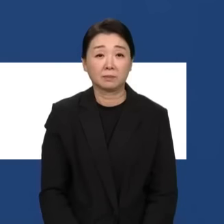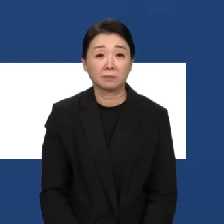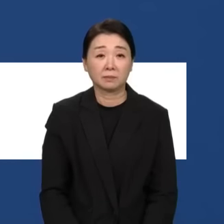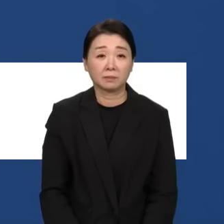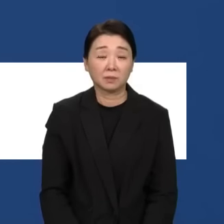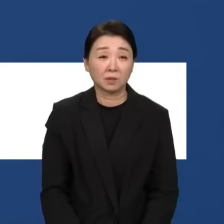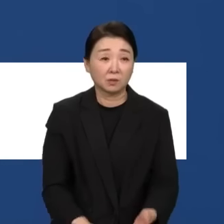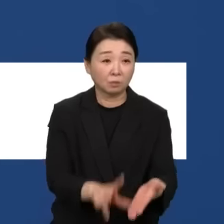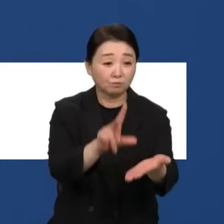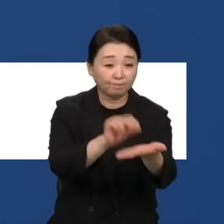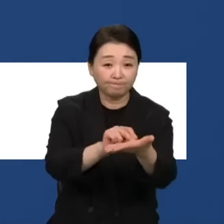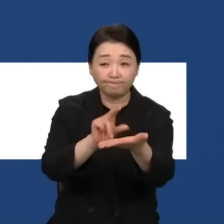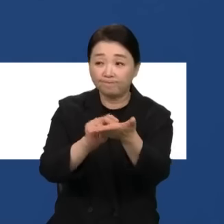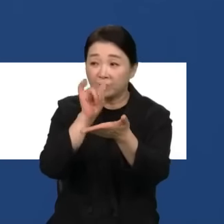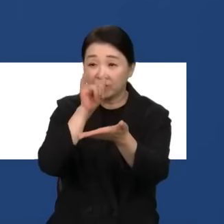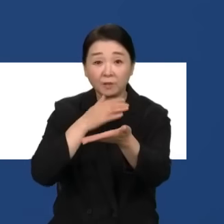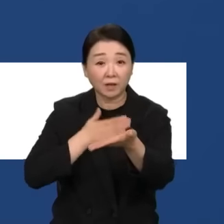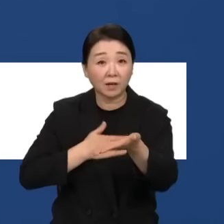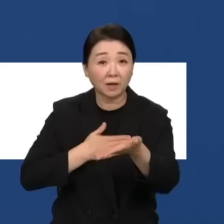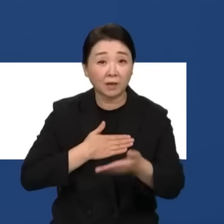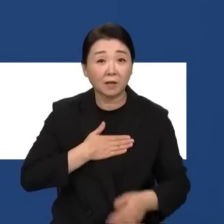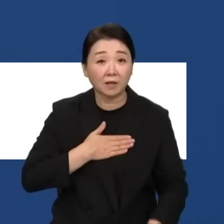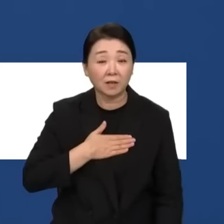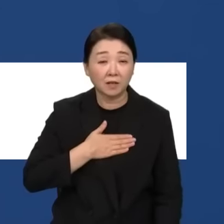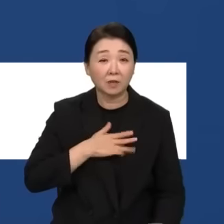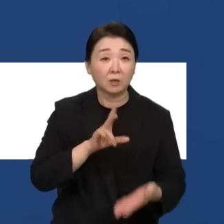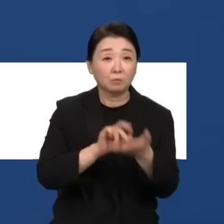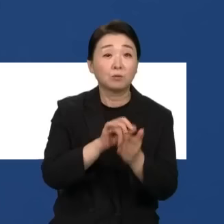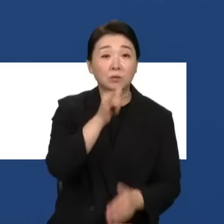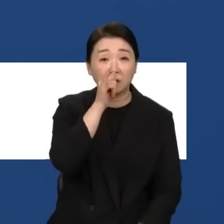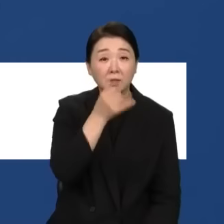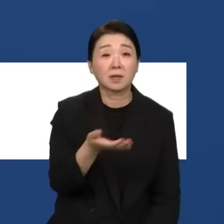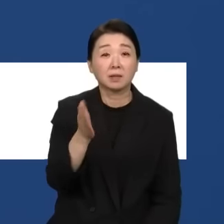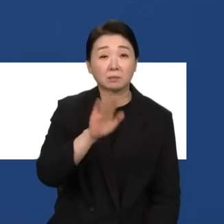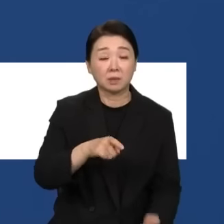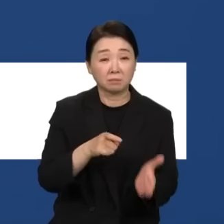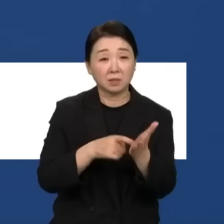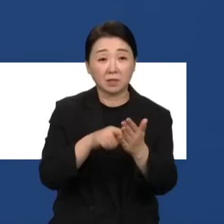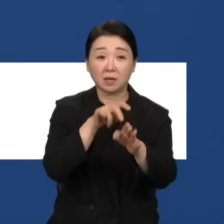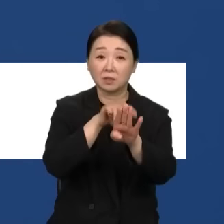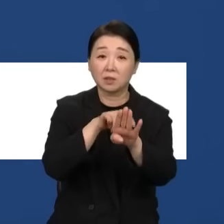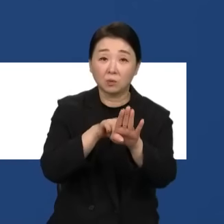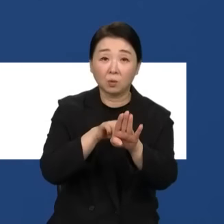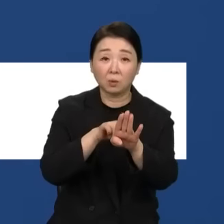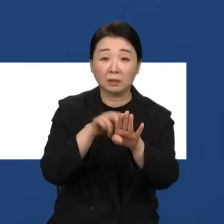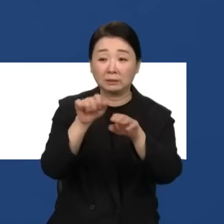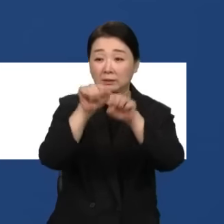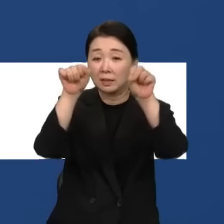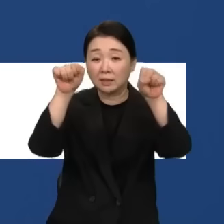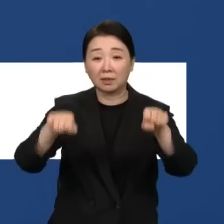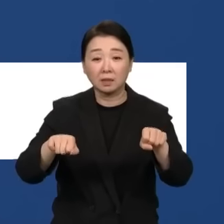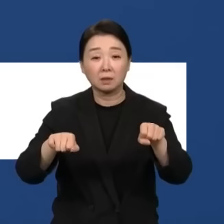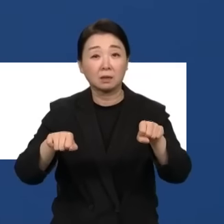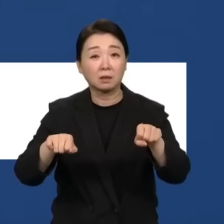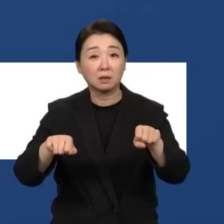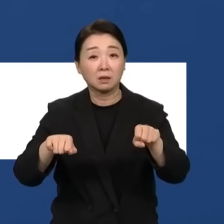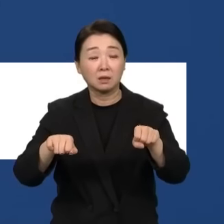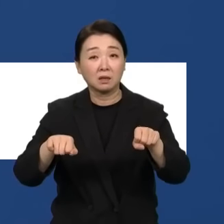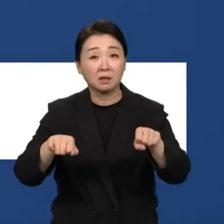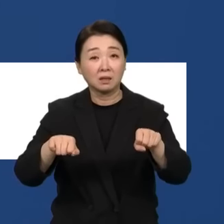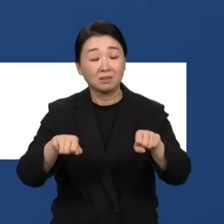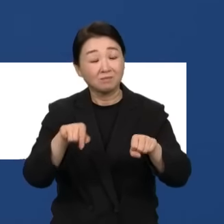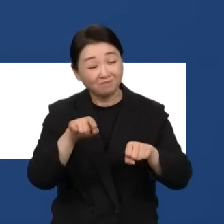가지 문제가 있습니다 있지만 일단 비상진료 이 체제가